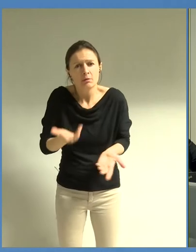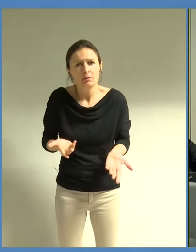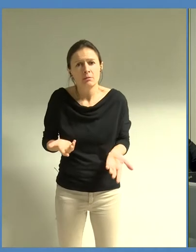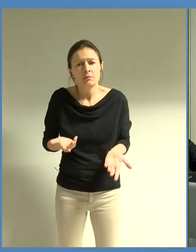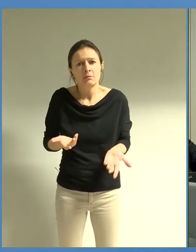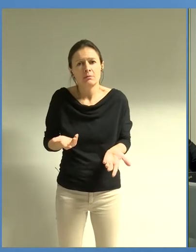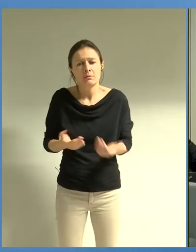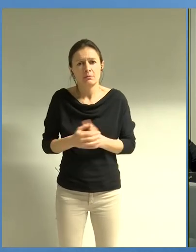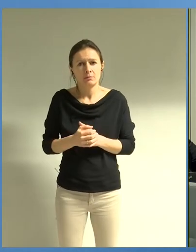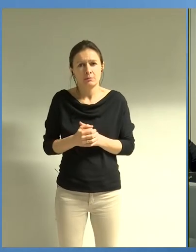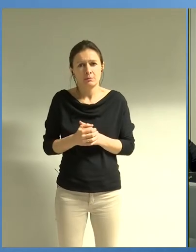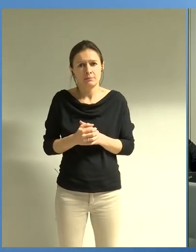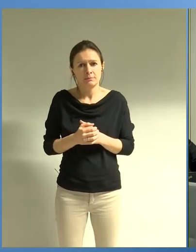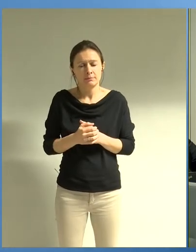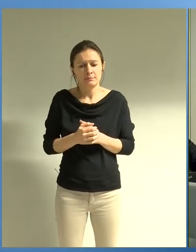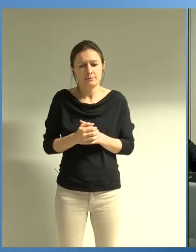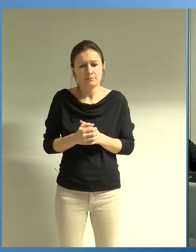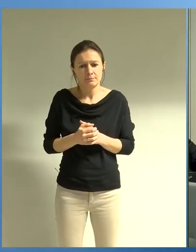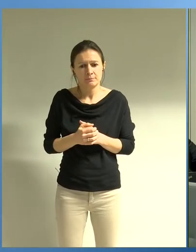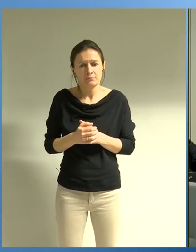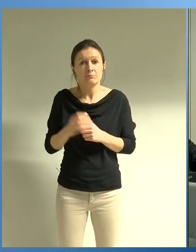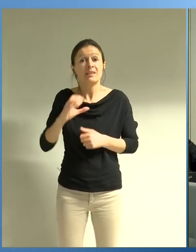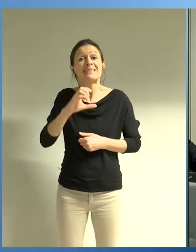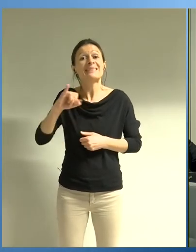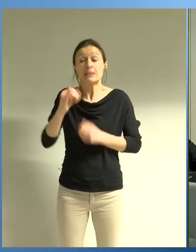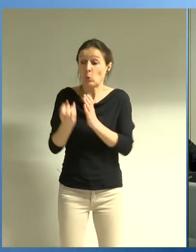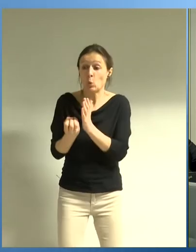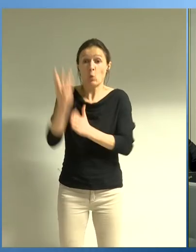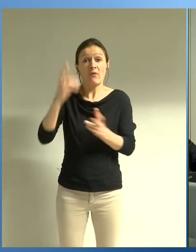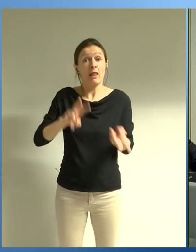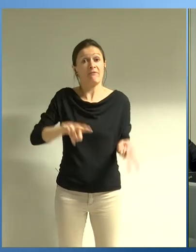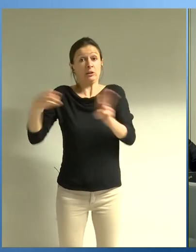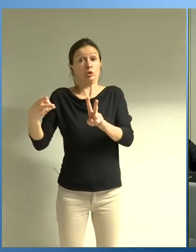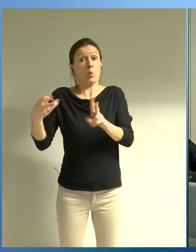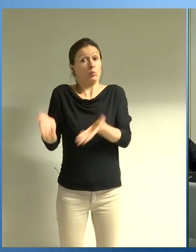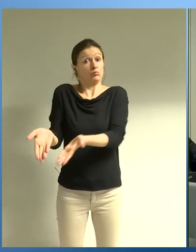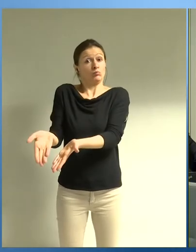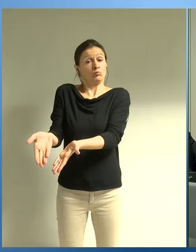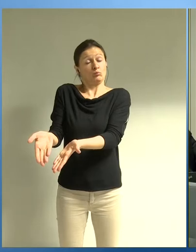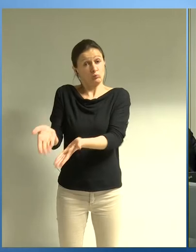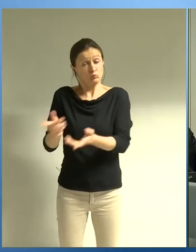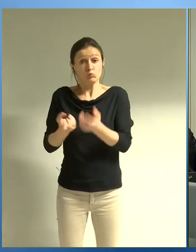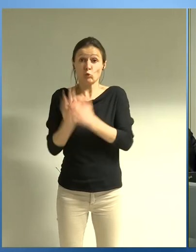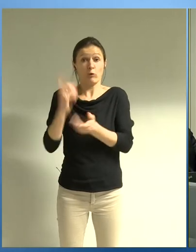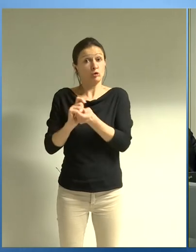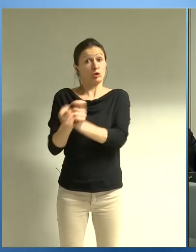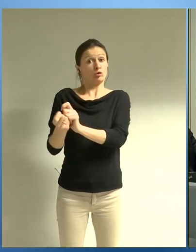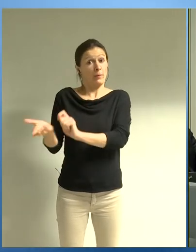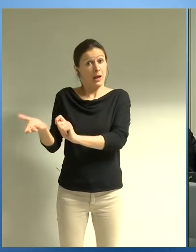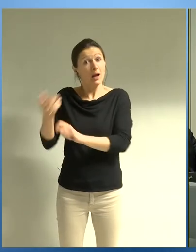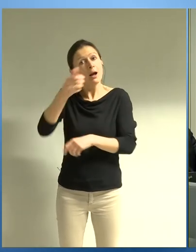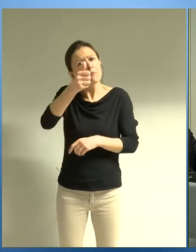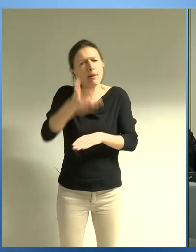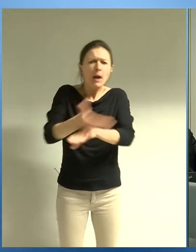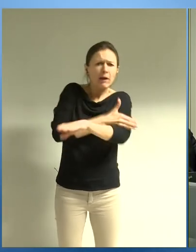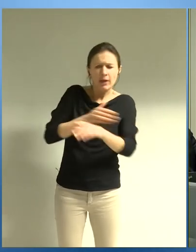comment ne pas penser que cette nouvelle version des cci que vous avez donc même rédigé son véritable consultation ne peut